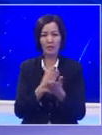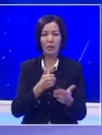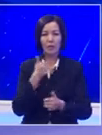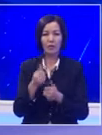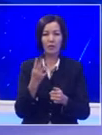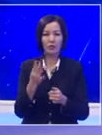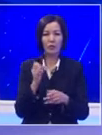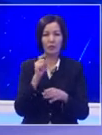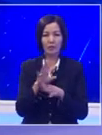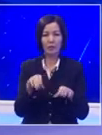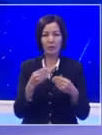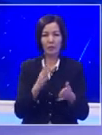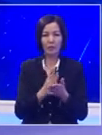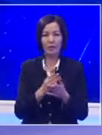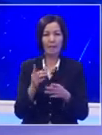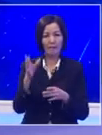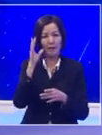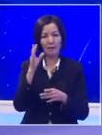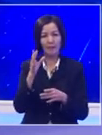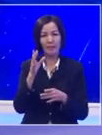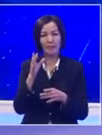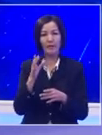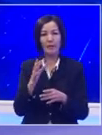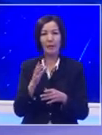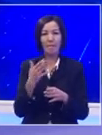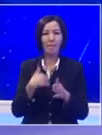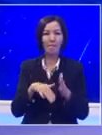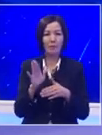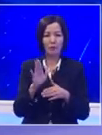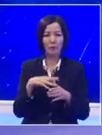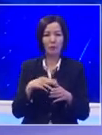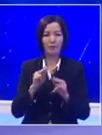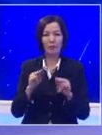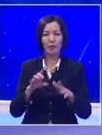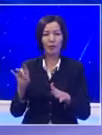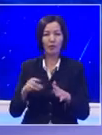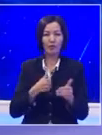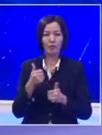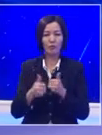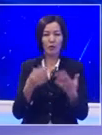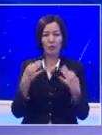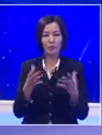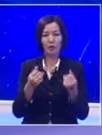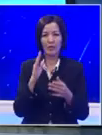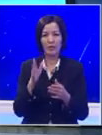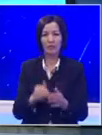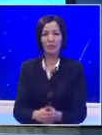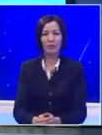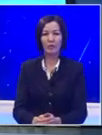жатыр. Жарыс 4 турдан тұрады. Білім мен біліктілігі басым болған педагог республикалық сайысқа жолдама алады.